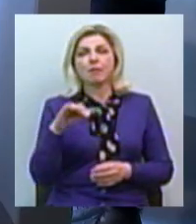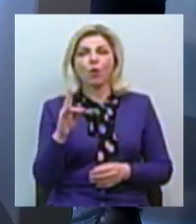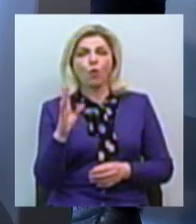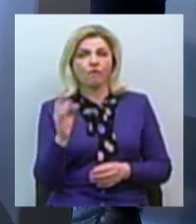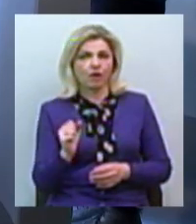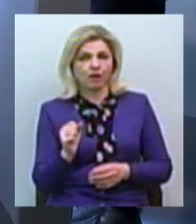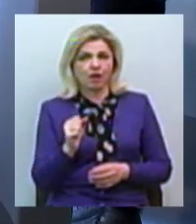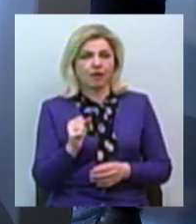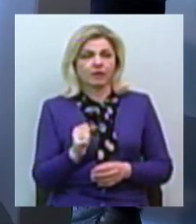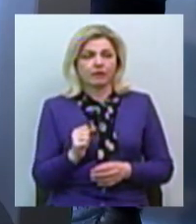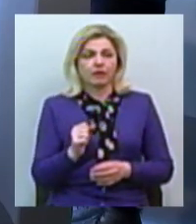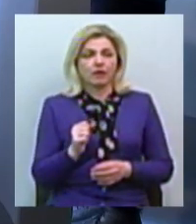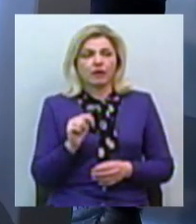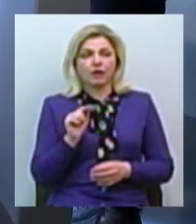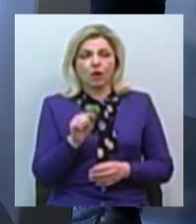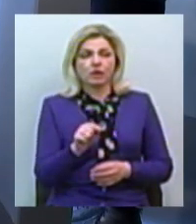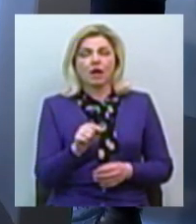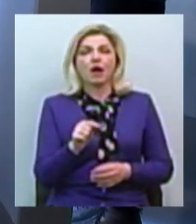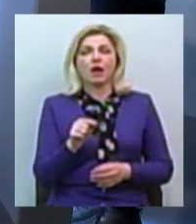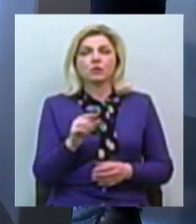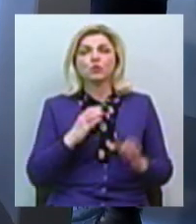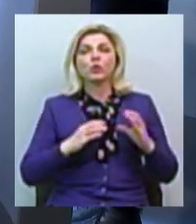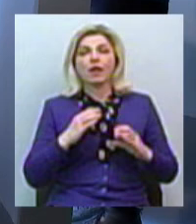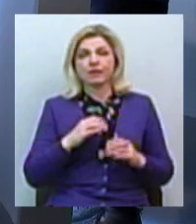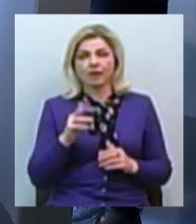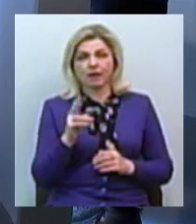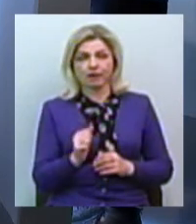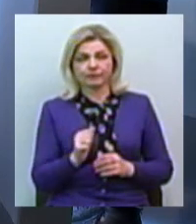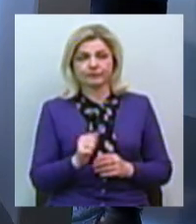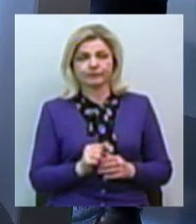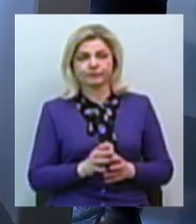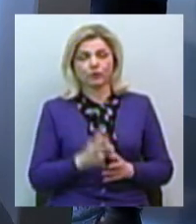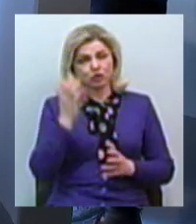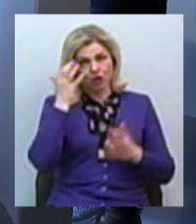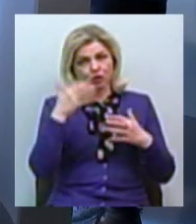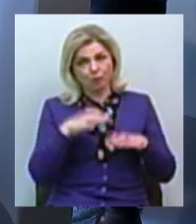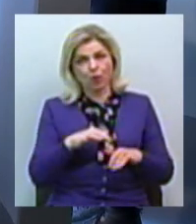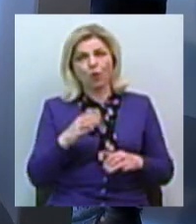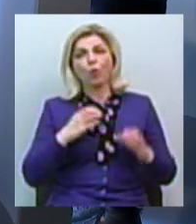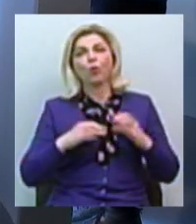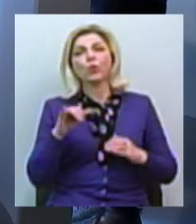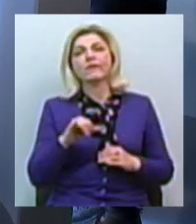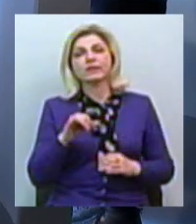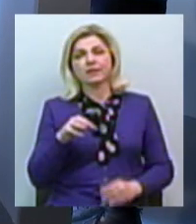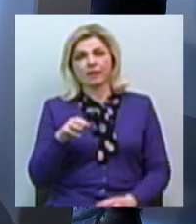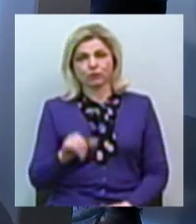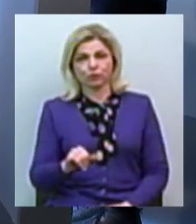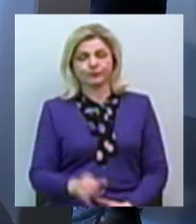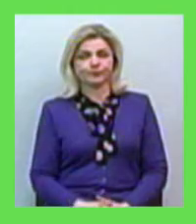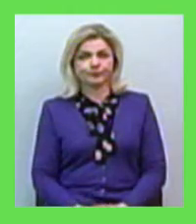згадували. Вона лідерка стартапу і студентка того ж самого Чорноморського національного університету імені Петра Могили. Будь